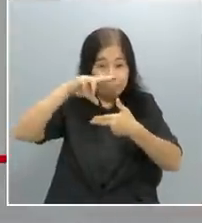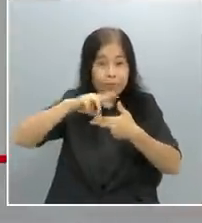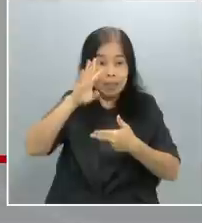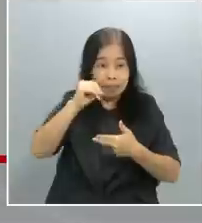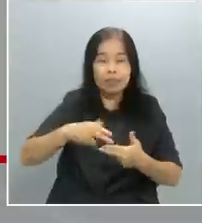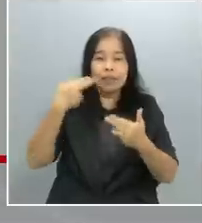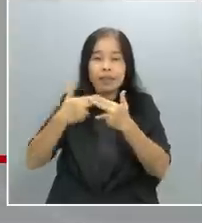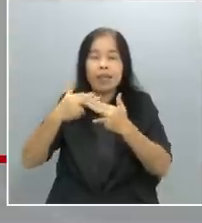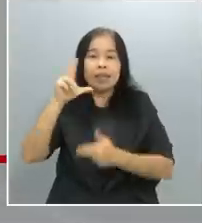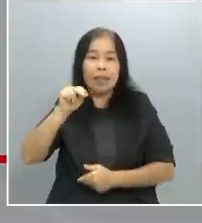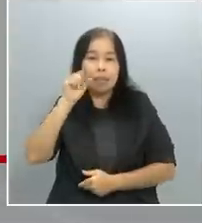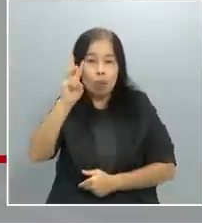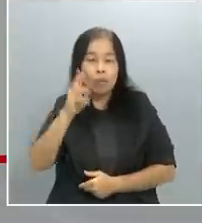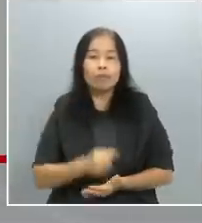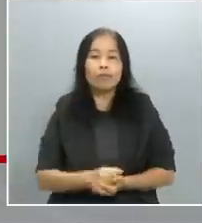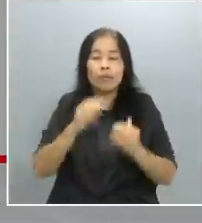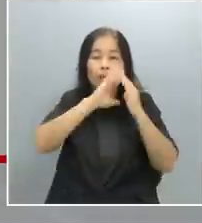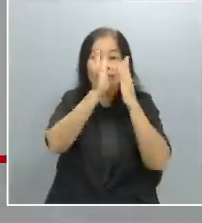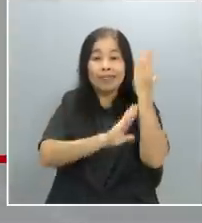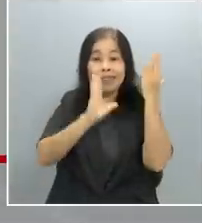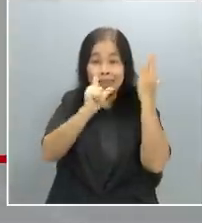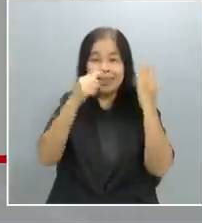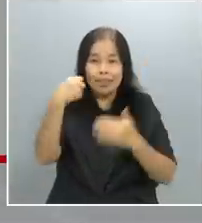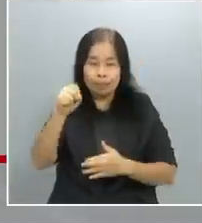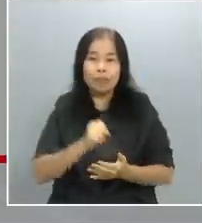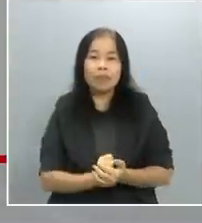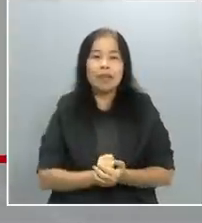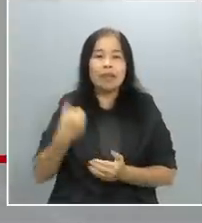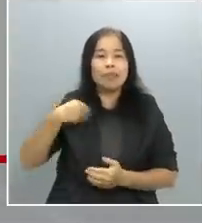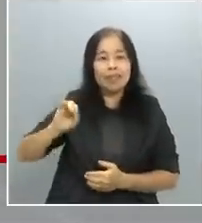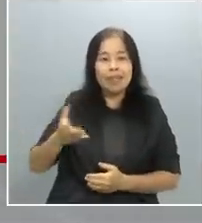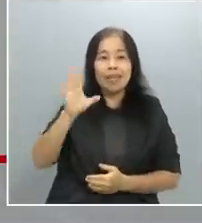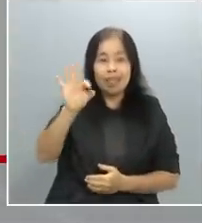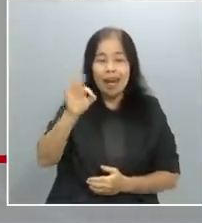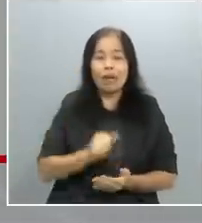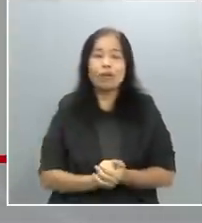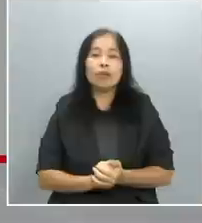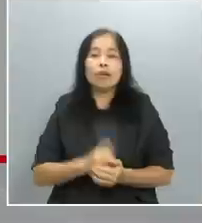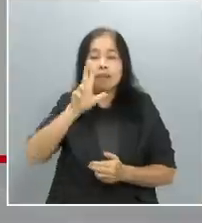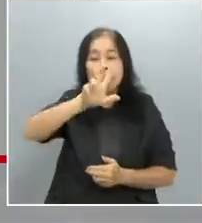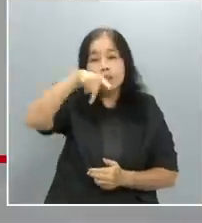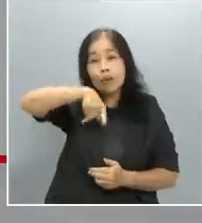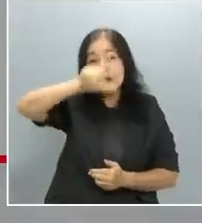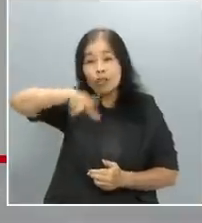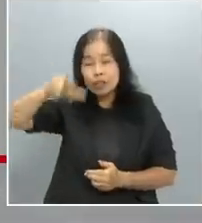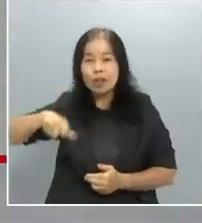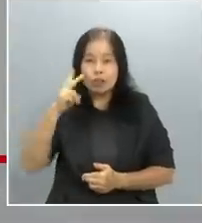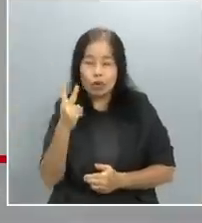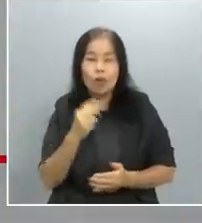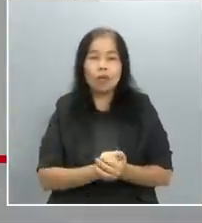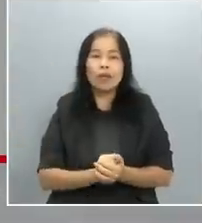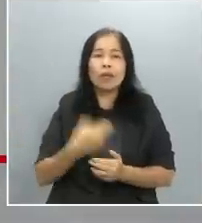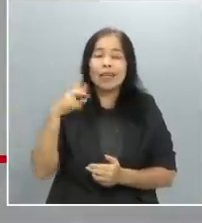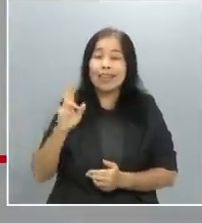าติ36ชาติไทยพัฒนา10ประชาชาติ9เพื่อไทยรวมพลัง2ชาติพัฒนากล้า